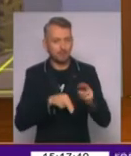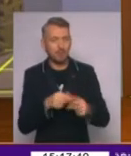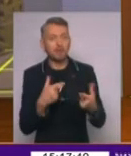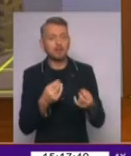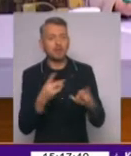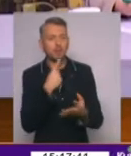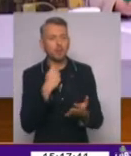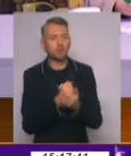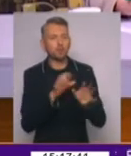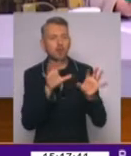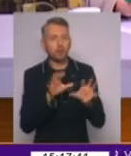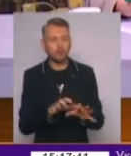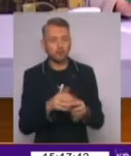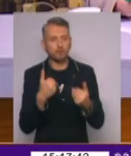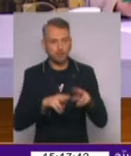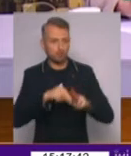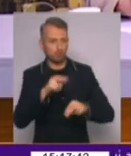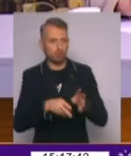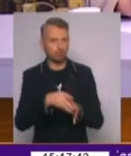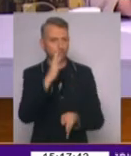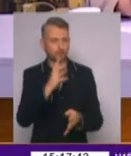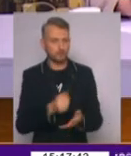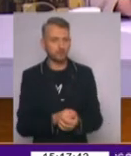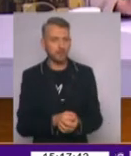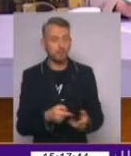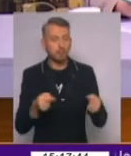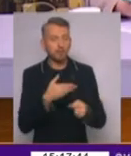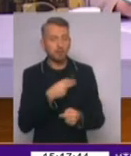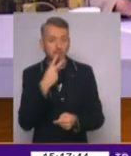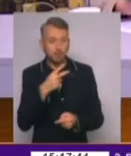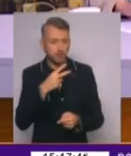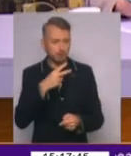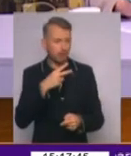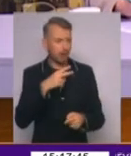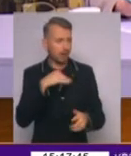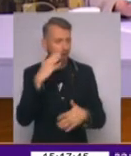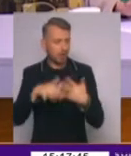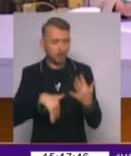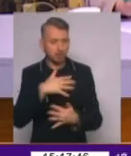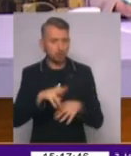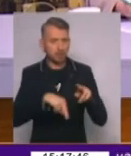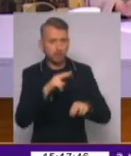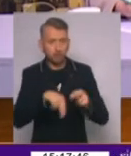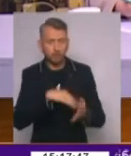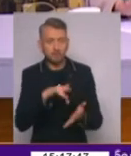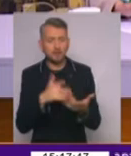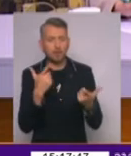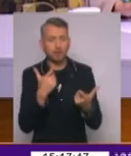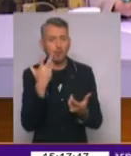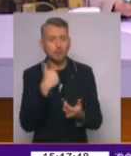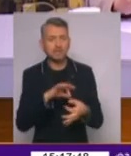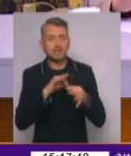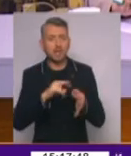уже утворену незаконну забудову. Відповідно, ми бачимо хаотичну забудову міста, коли детальний план